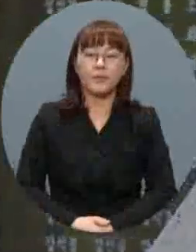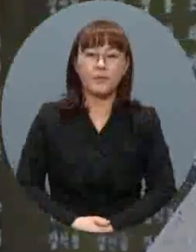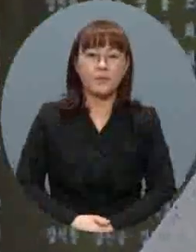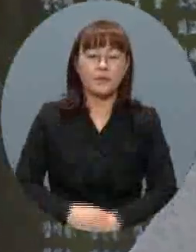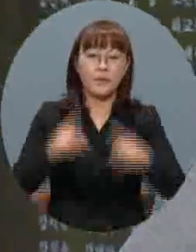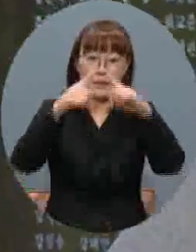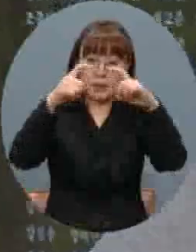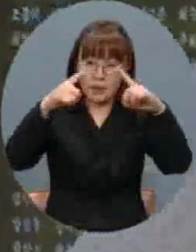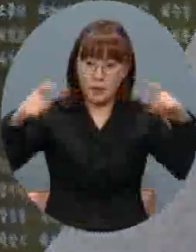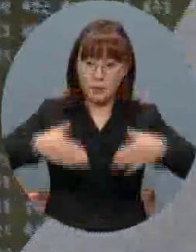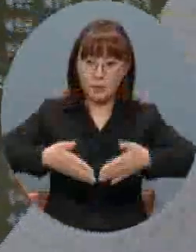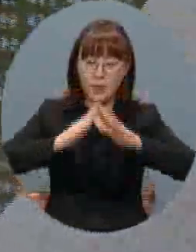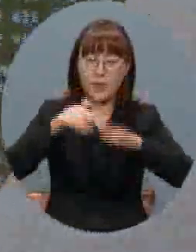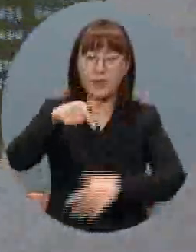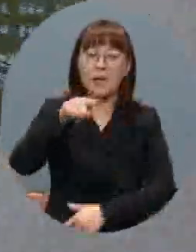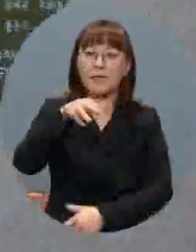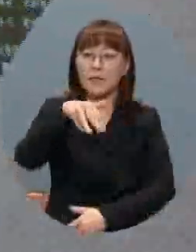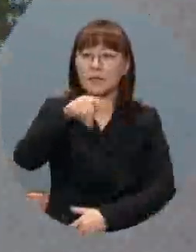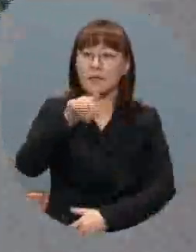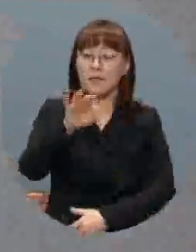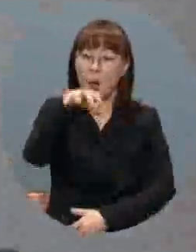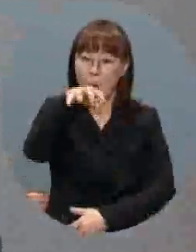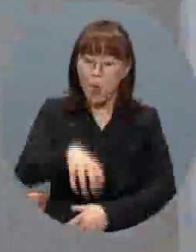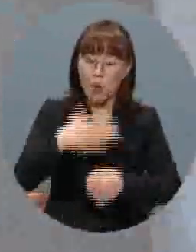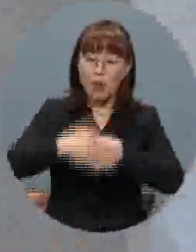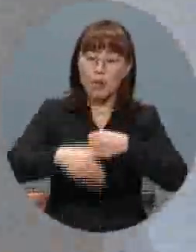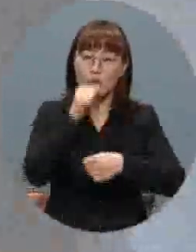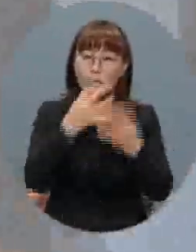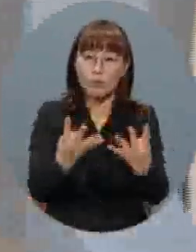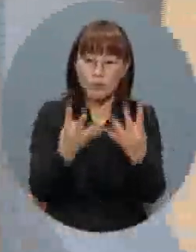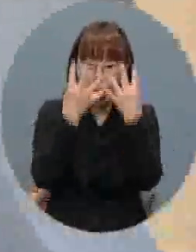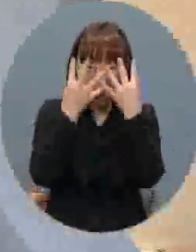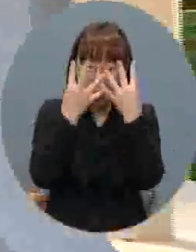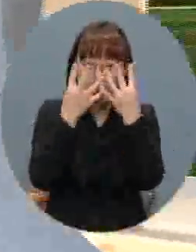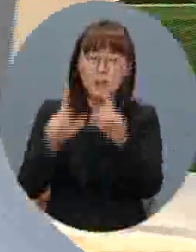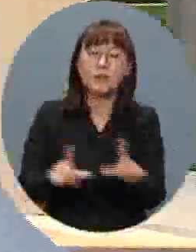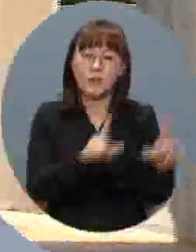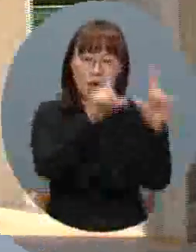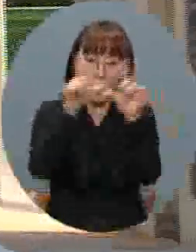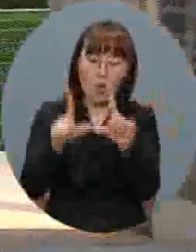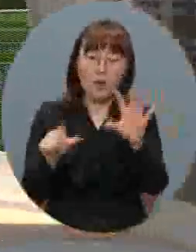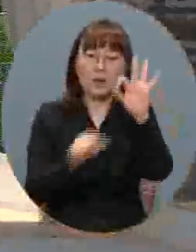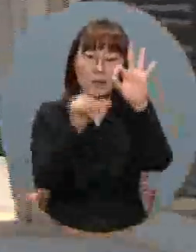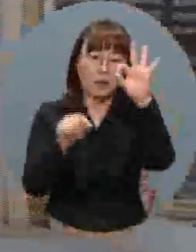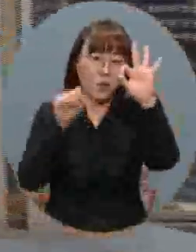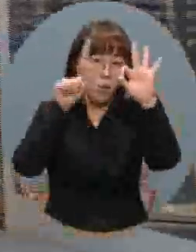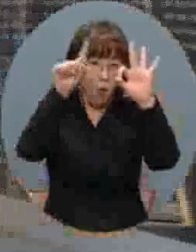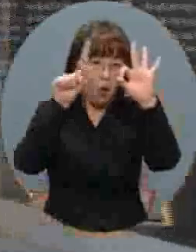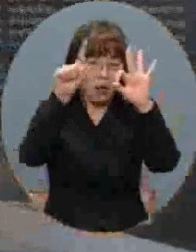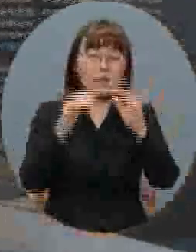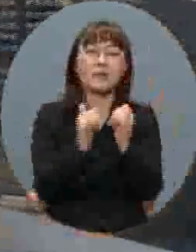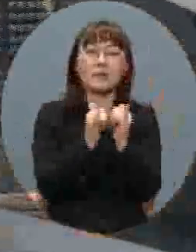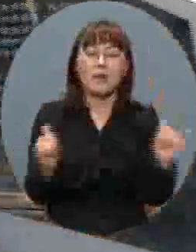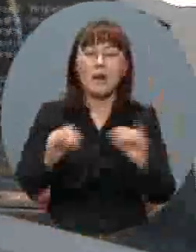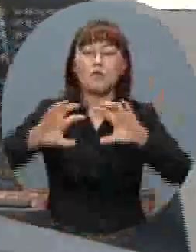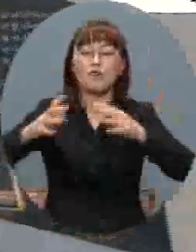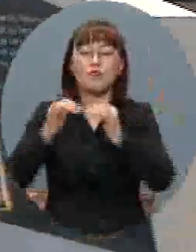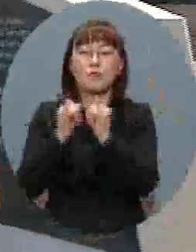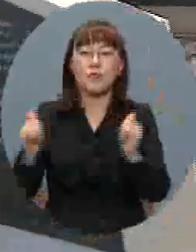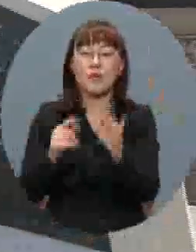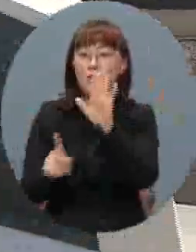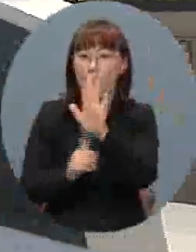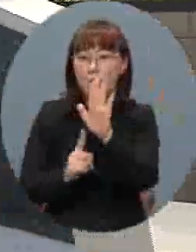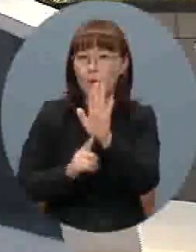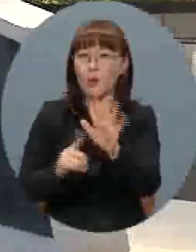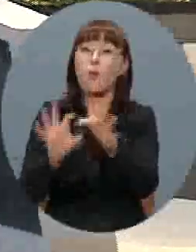위령탑이 들어선 이곳 가창골 일대는 대구 형무소에 수감됐던 10월 항쟁 민간인들과 국민보도연맹